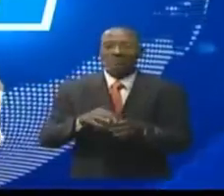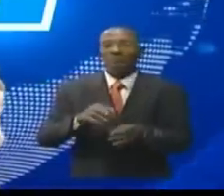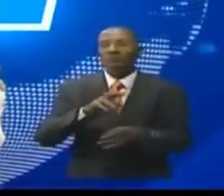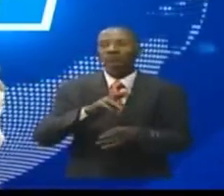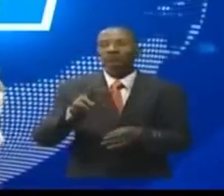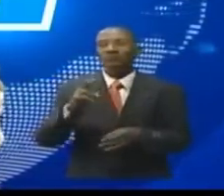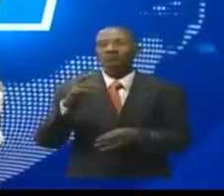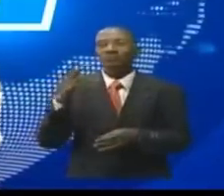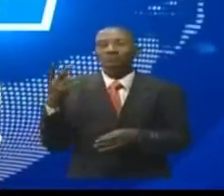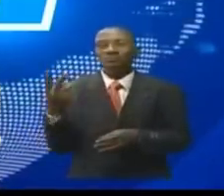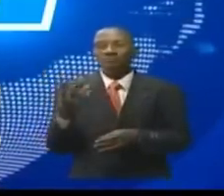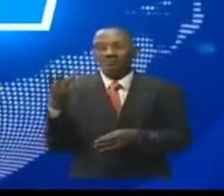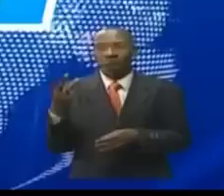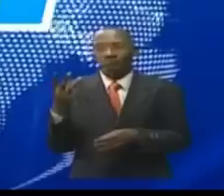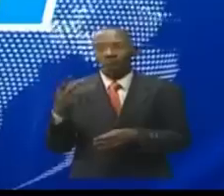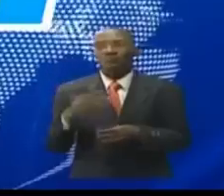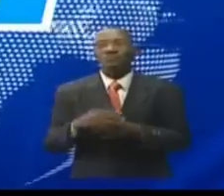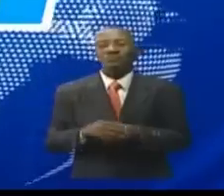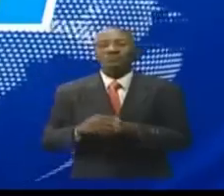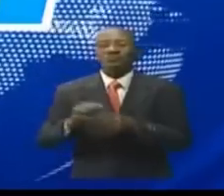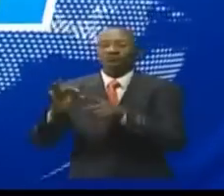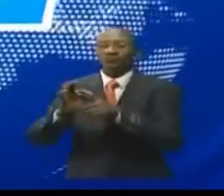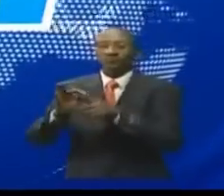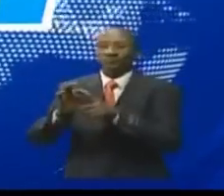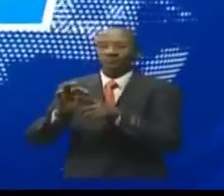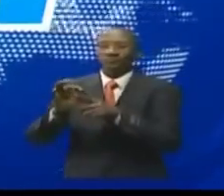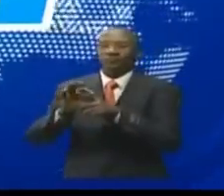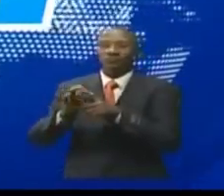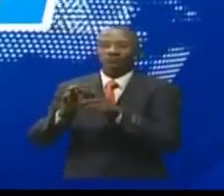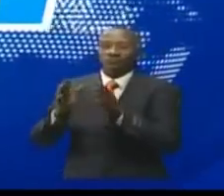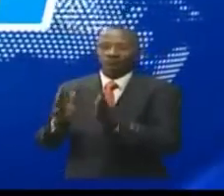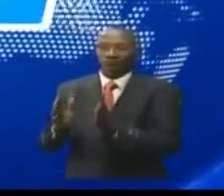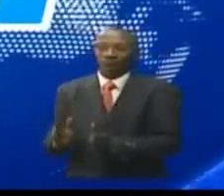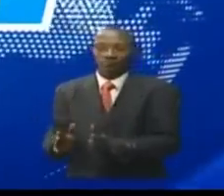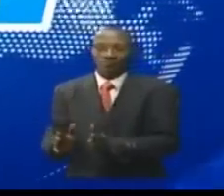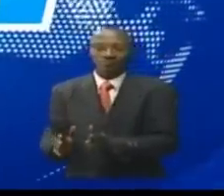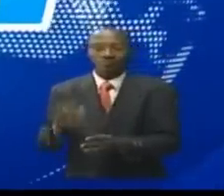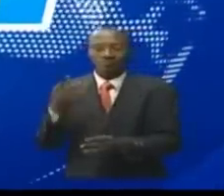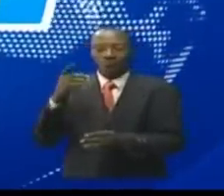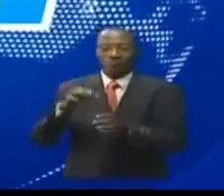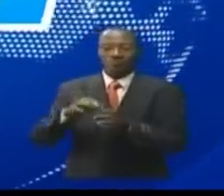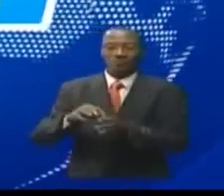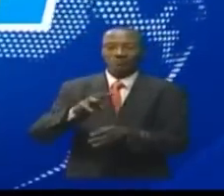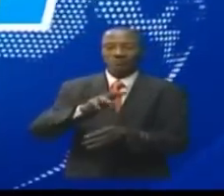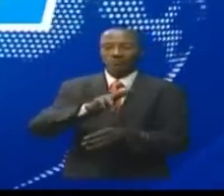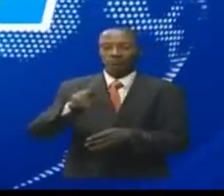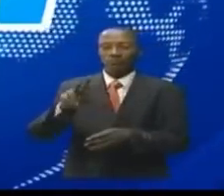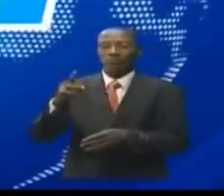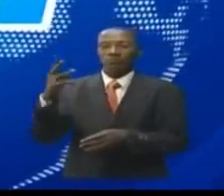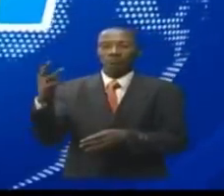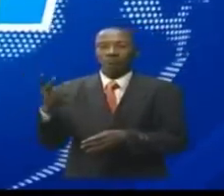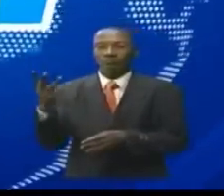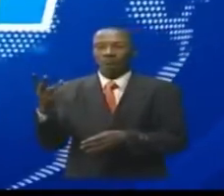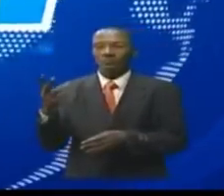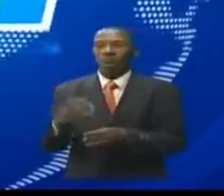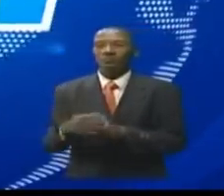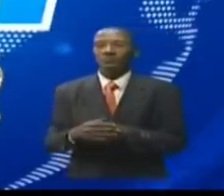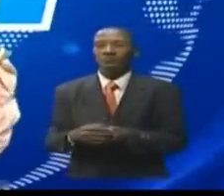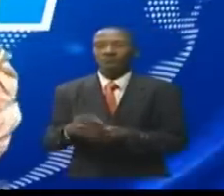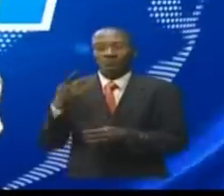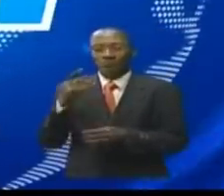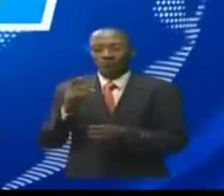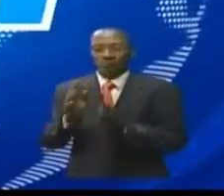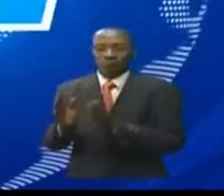cette formation des formateurs sur les scrutins de 2023 afin de bien organiser les élections